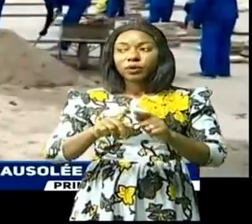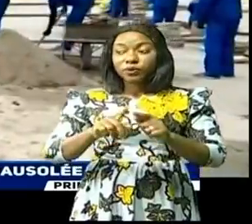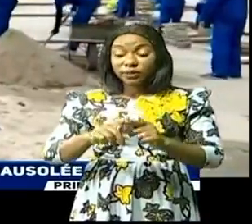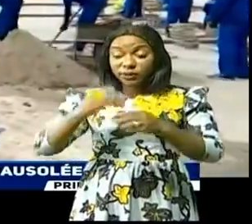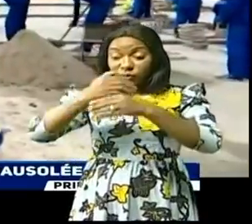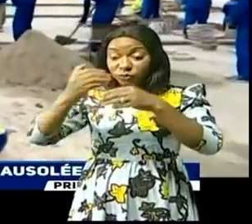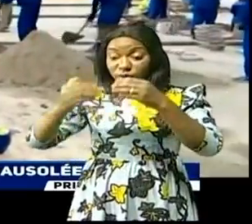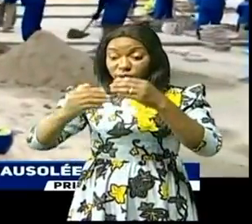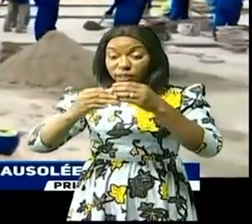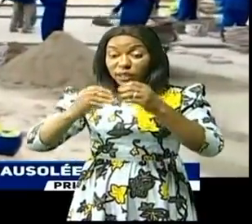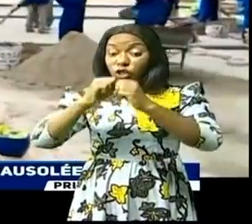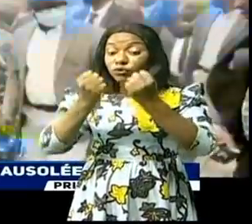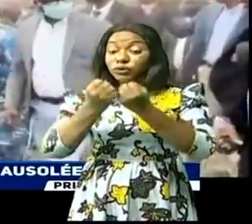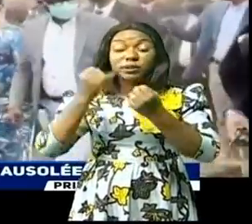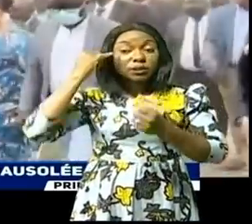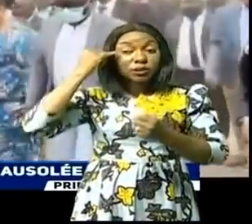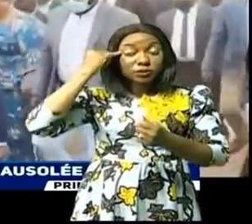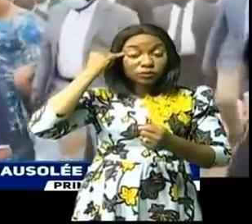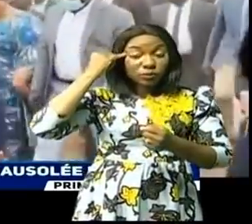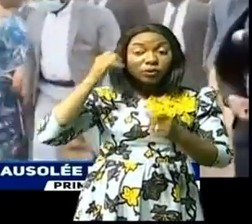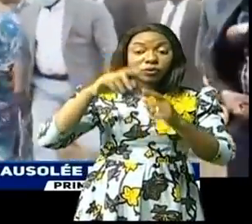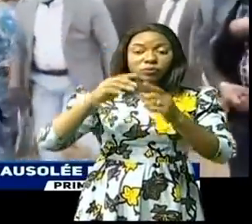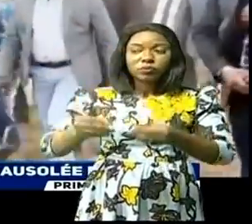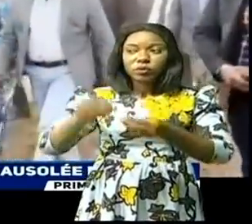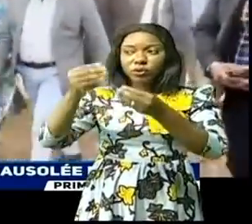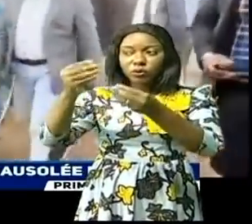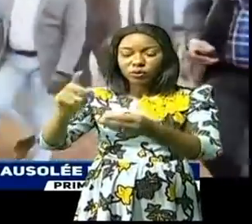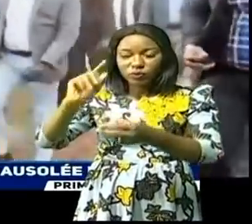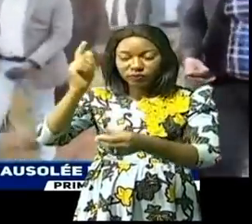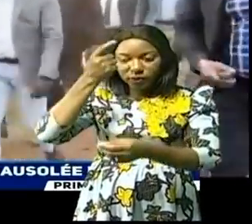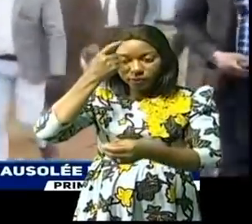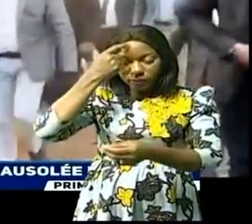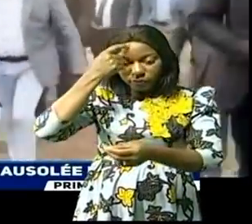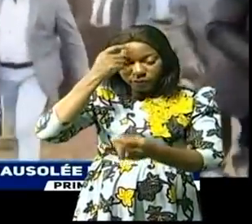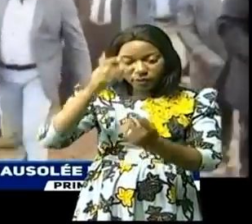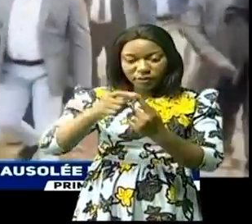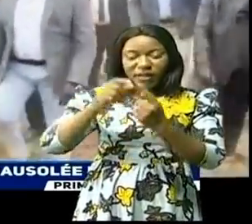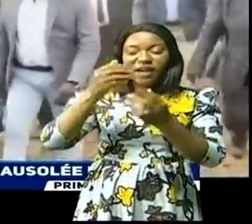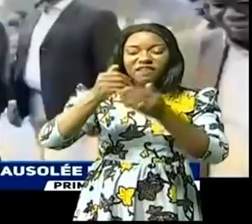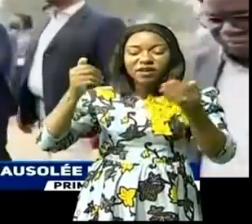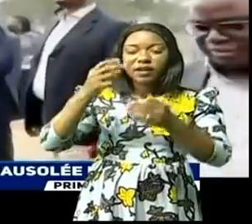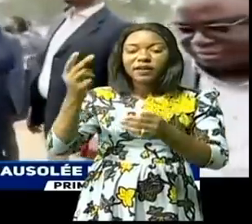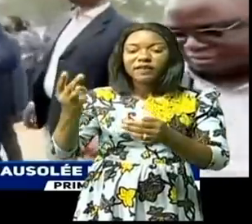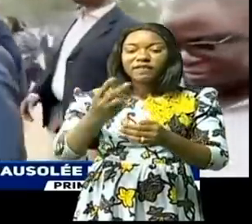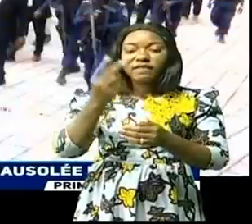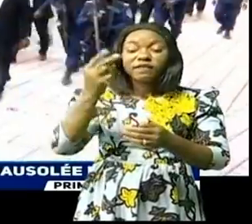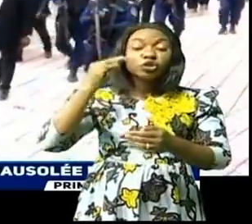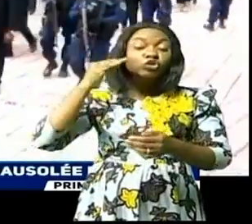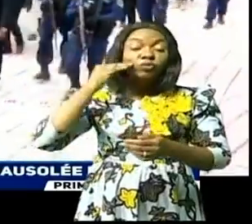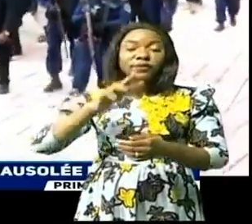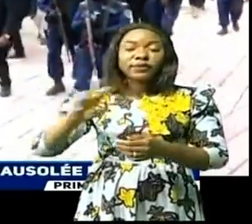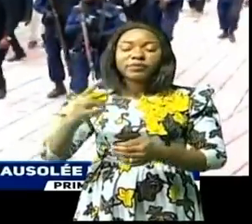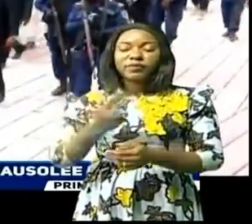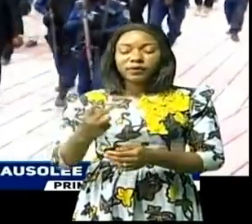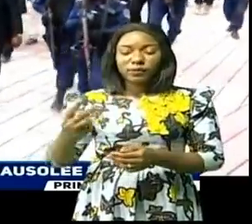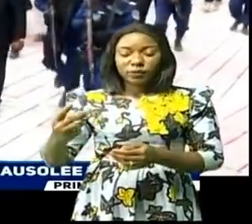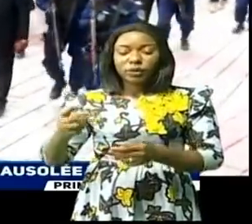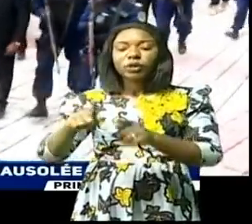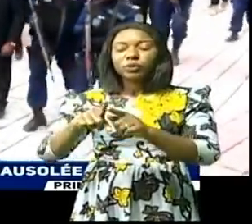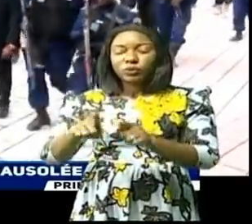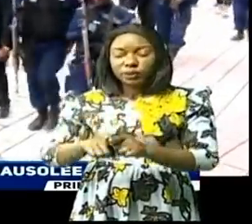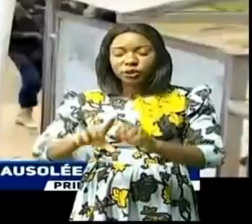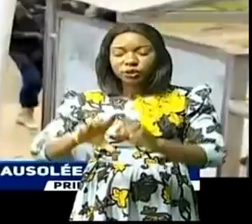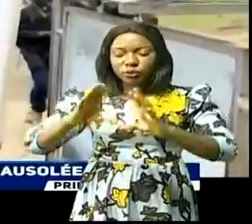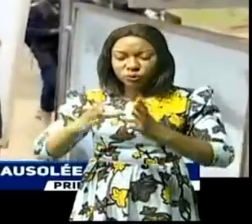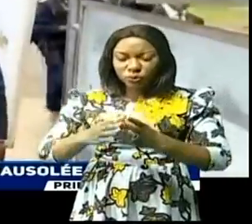chinoise SZTC devra le remettre au gouvernement d'ici le 20 juin 2022. Selon toute vraisemblance, les reliques